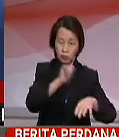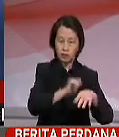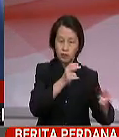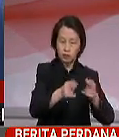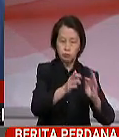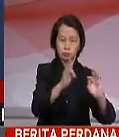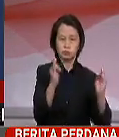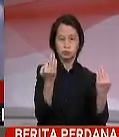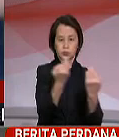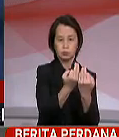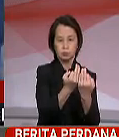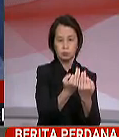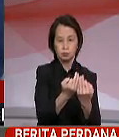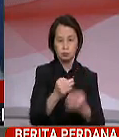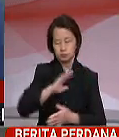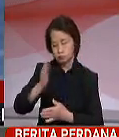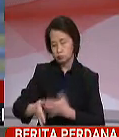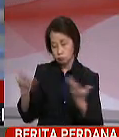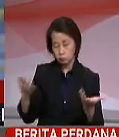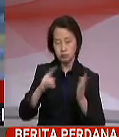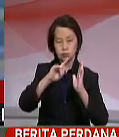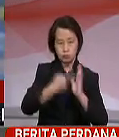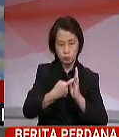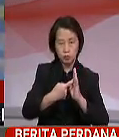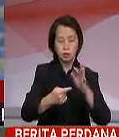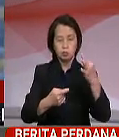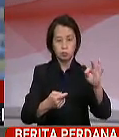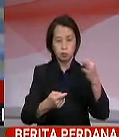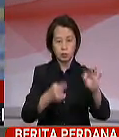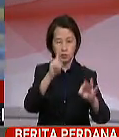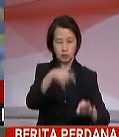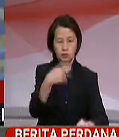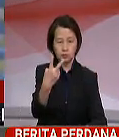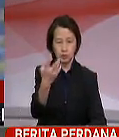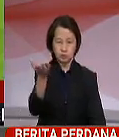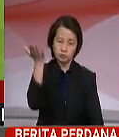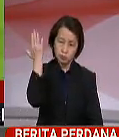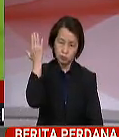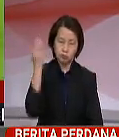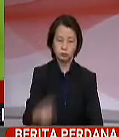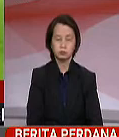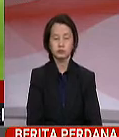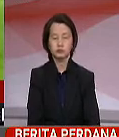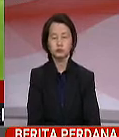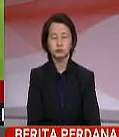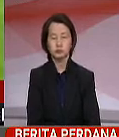urusan keluarga. Penamatan berkuat kuasa 19 Februari lalu.